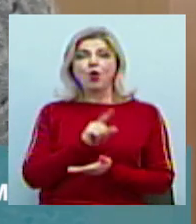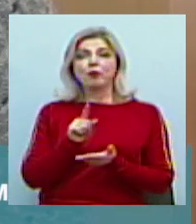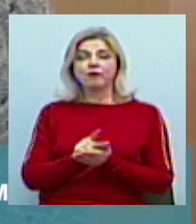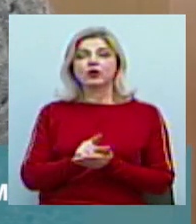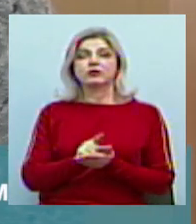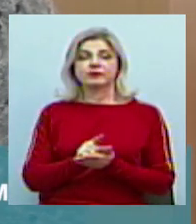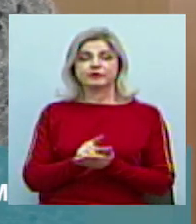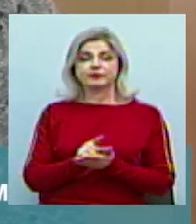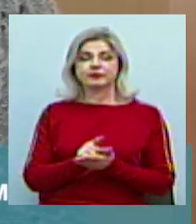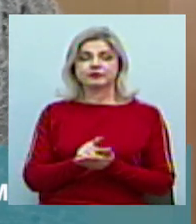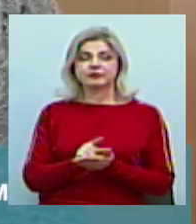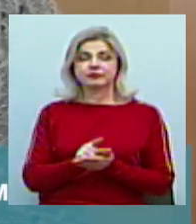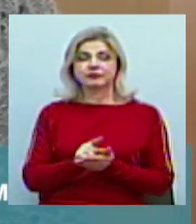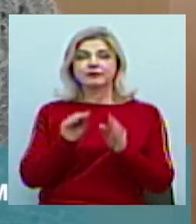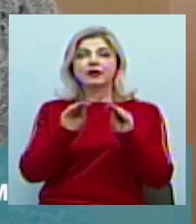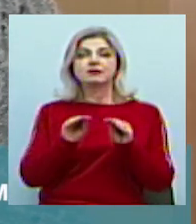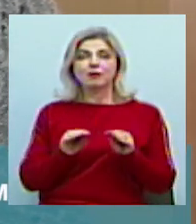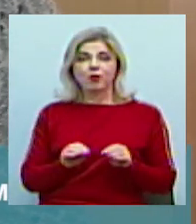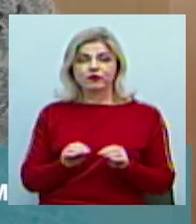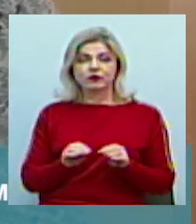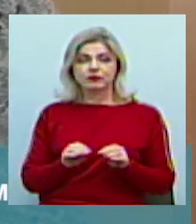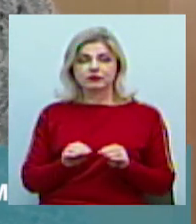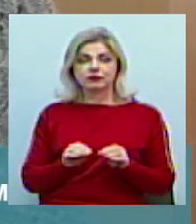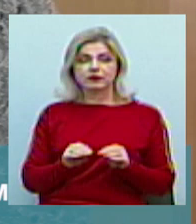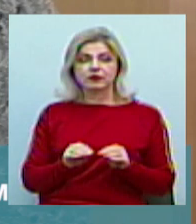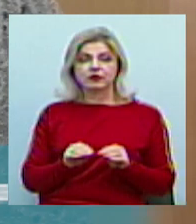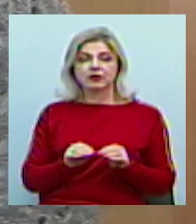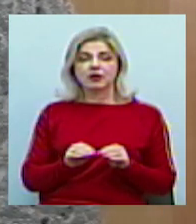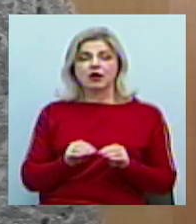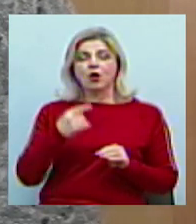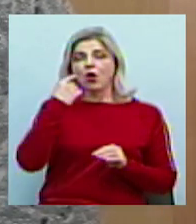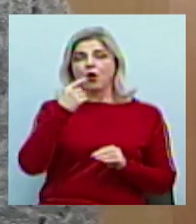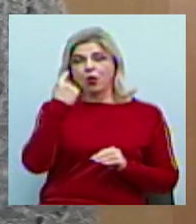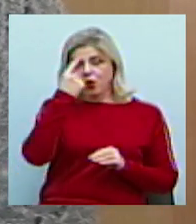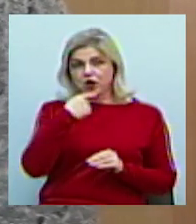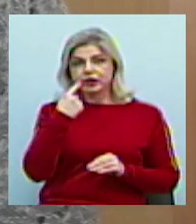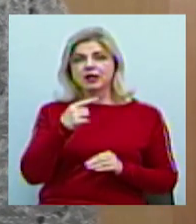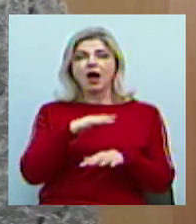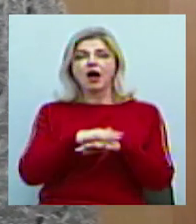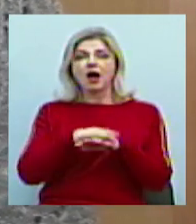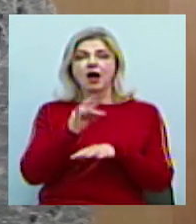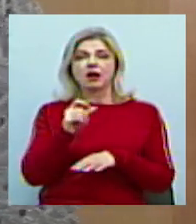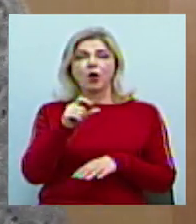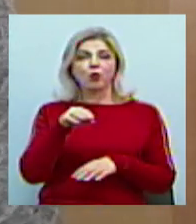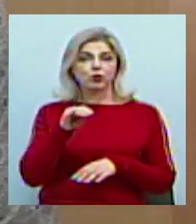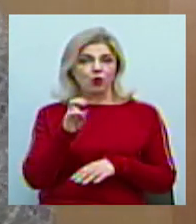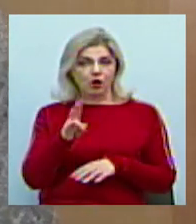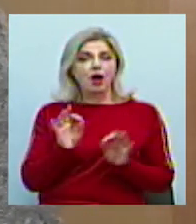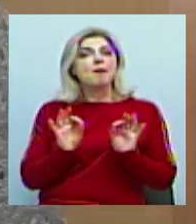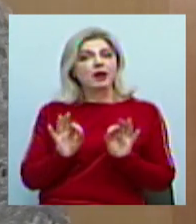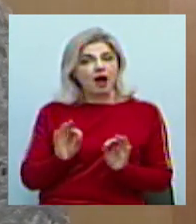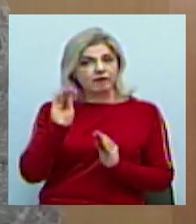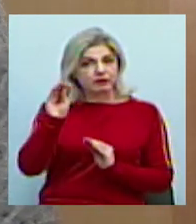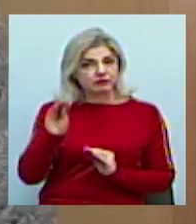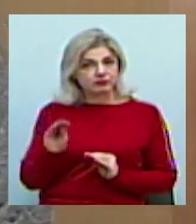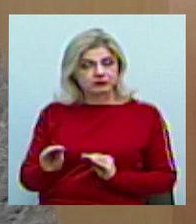повинні заповнені бути особові рахунки, правильно заповнені, також